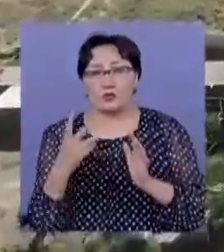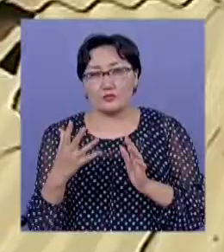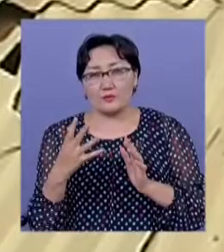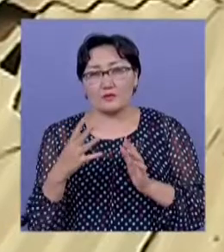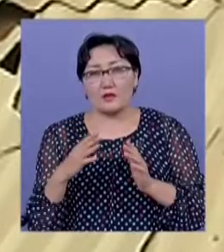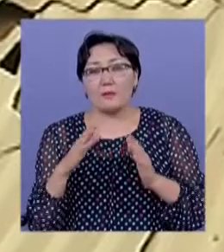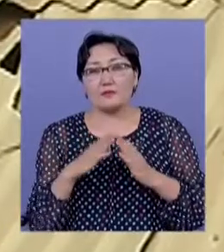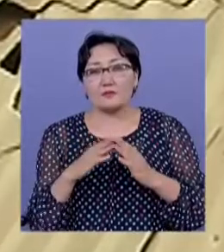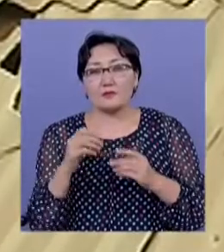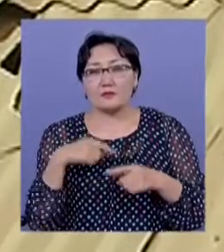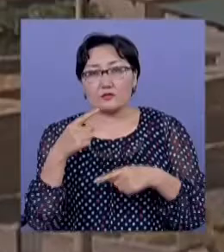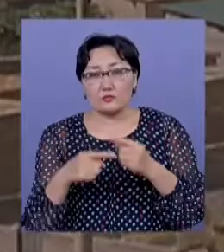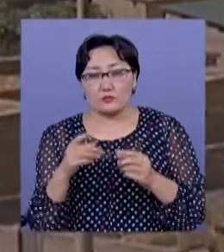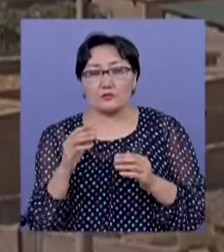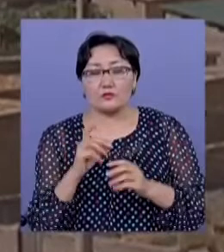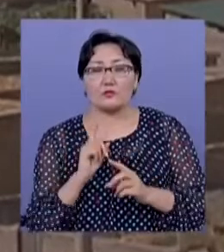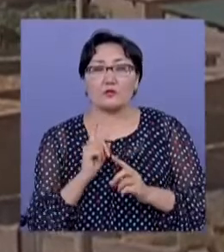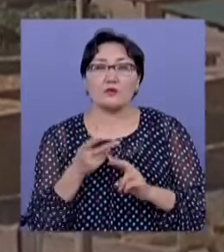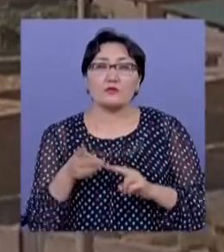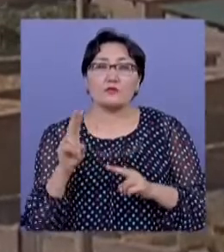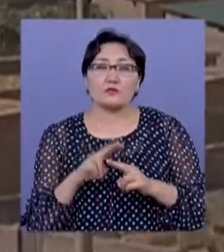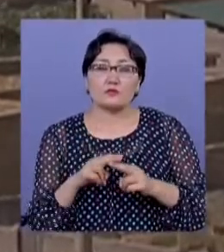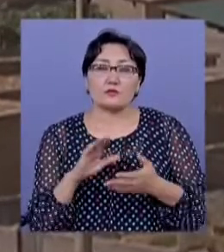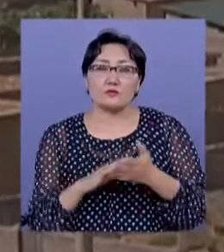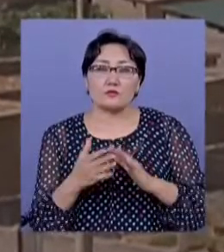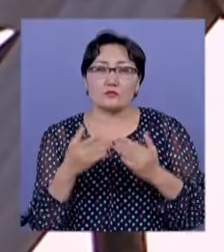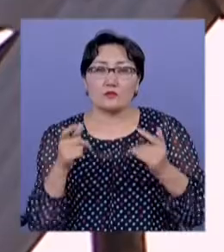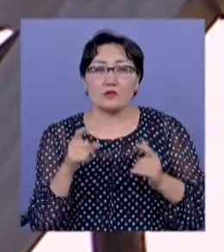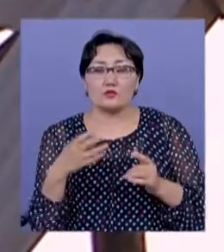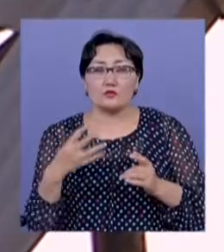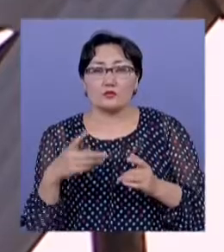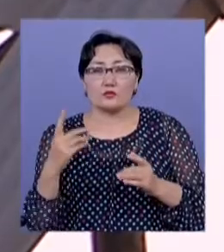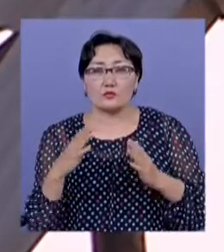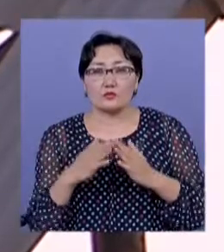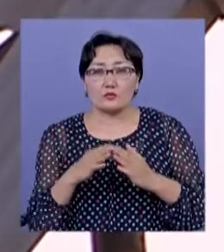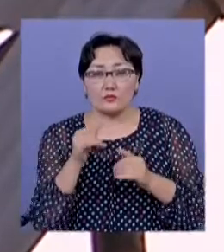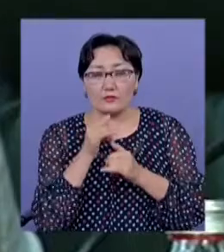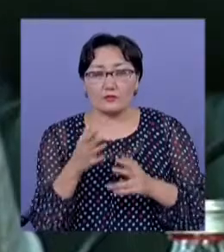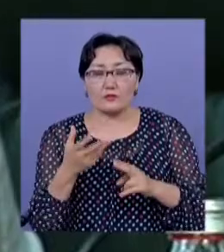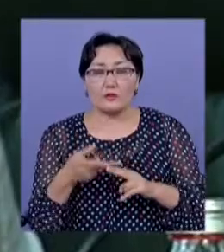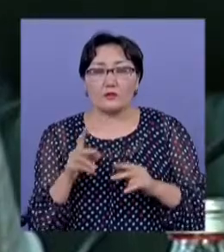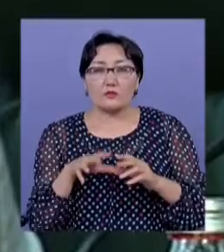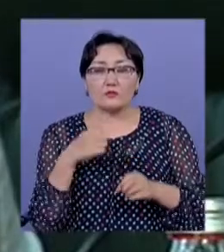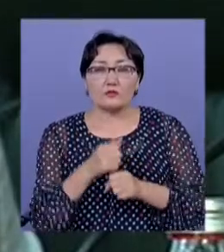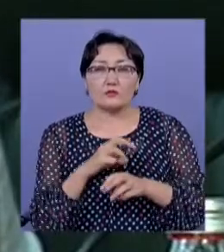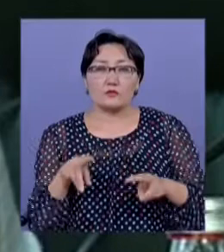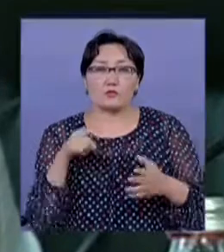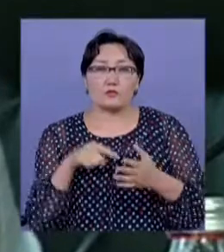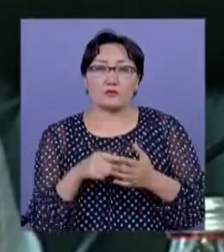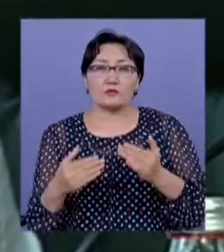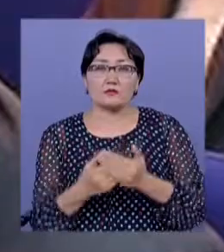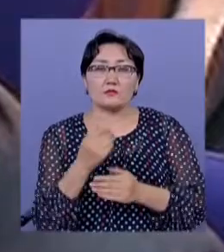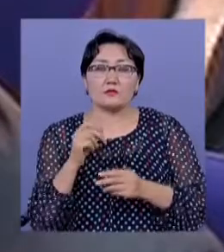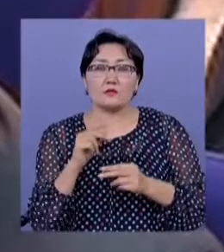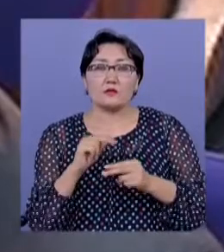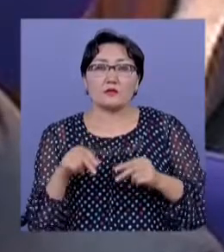тұр. Бірақ өз талаптарын қойған тұрғындардың келіспеушілігінен 144 үйді жөндеу әзірге мүмкін болмаған. Үкімет басшысы қаланы қайта көтеруге